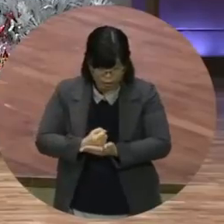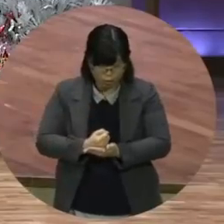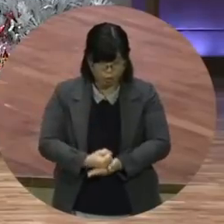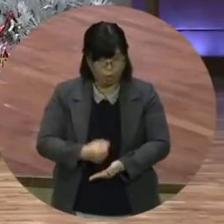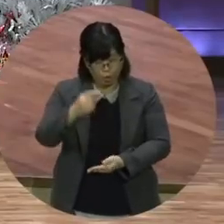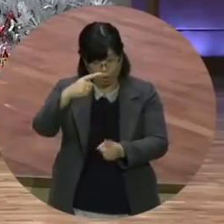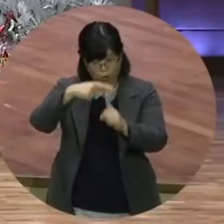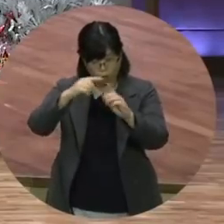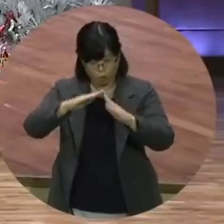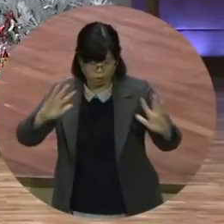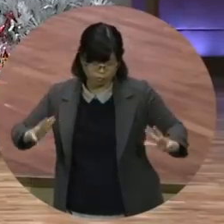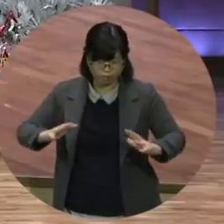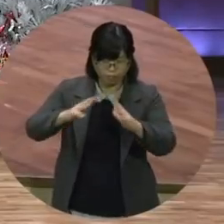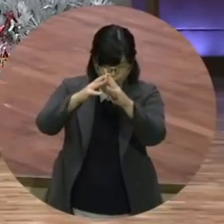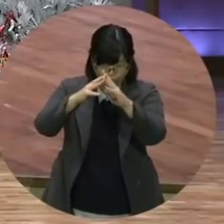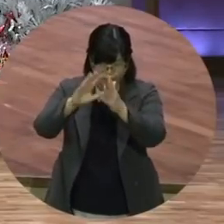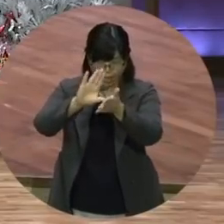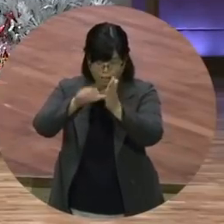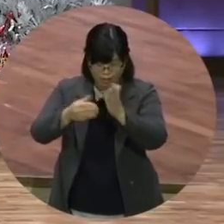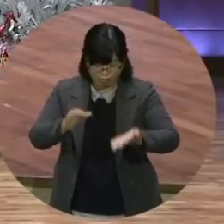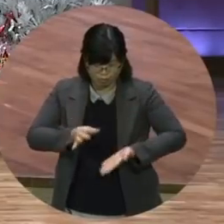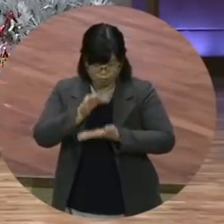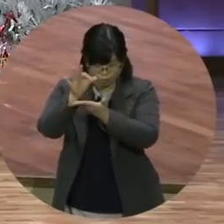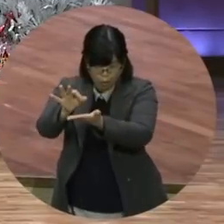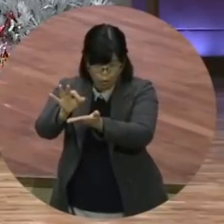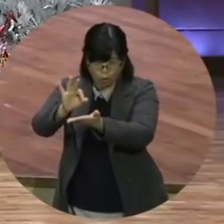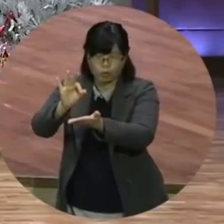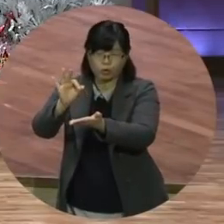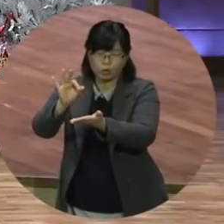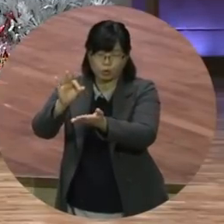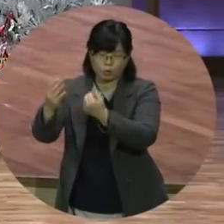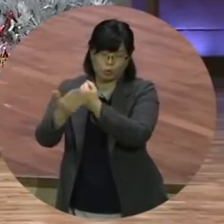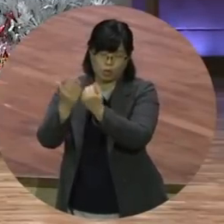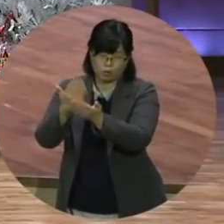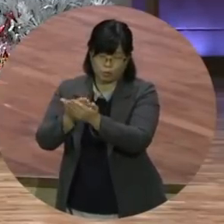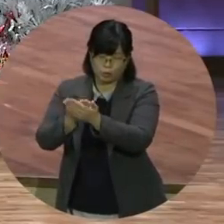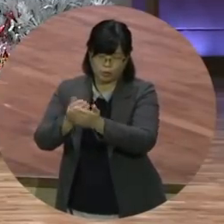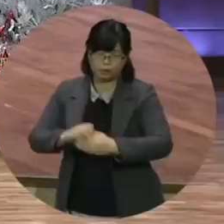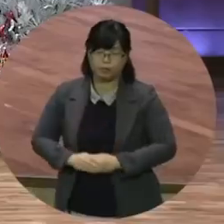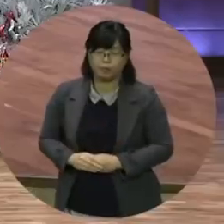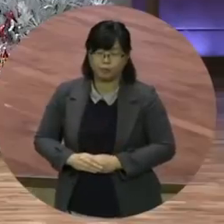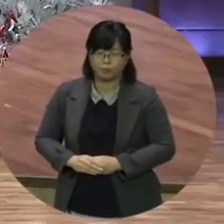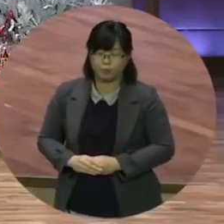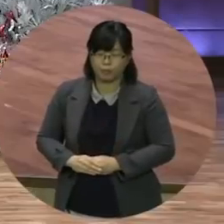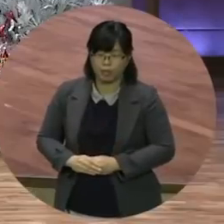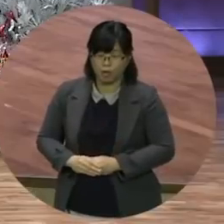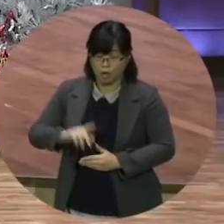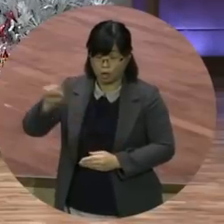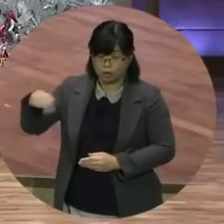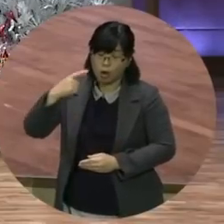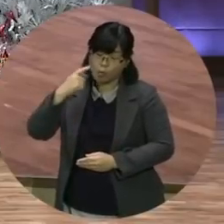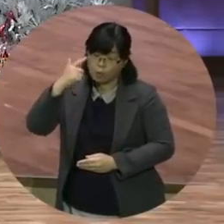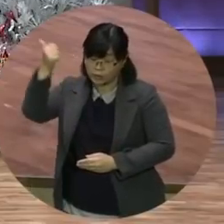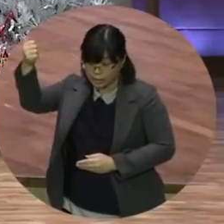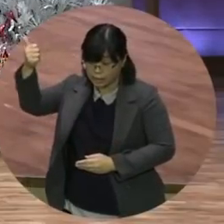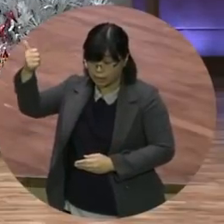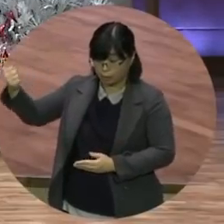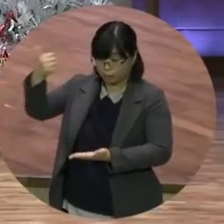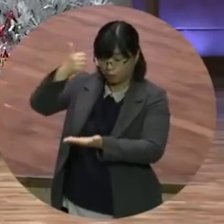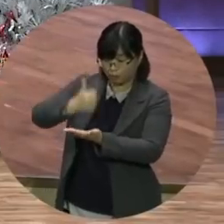단위에 당회장 목사님을 세워주시니 감사를 드립니다. 성령의 충만함으로 인도하여